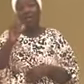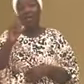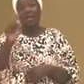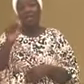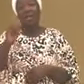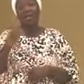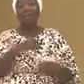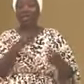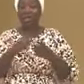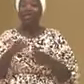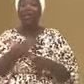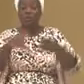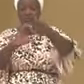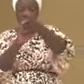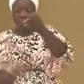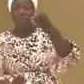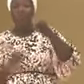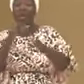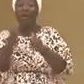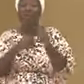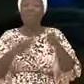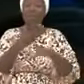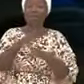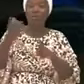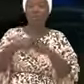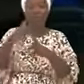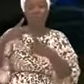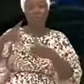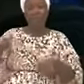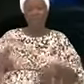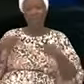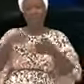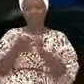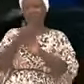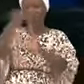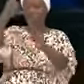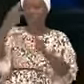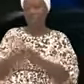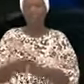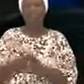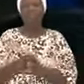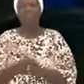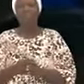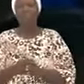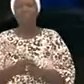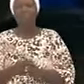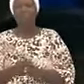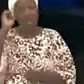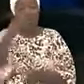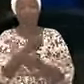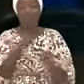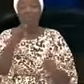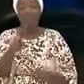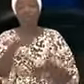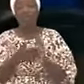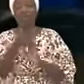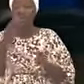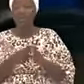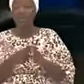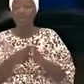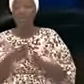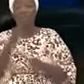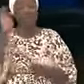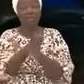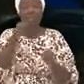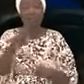va tout déracinés de ta vie au nom de jésus il va te sauver il va